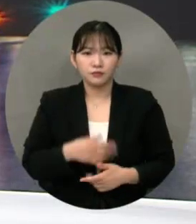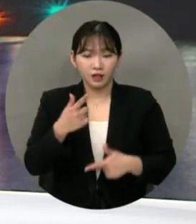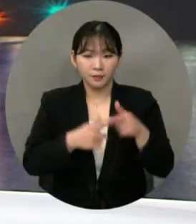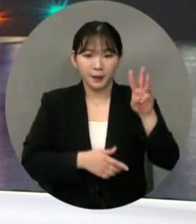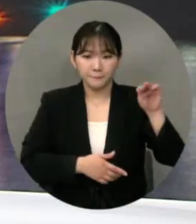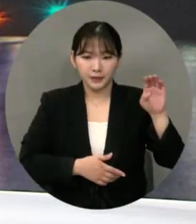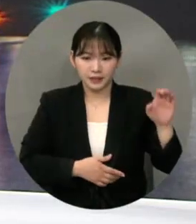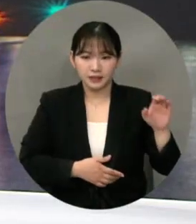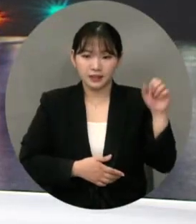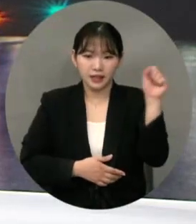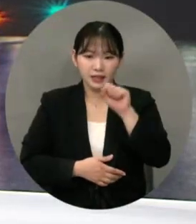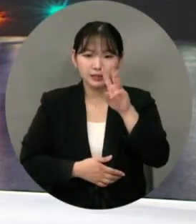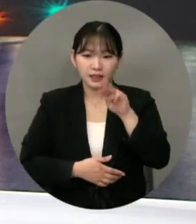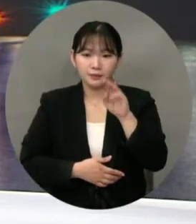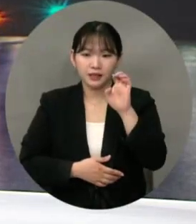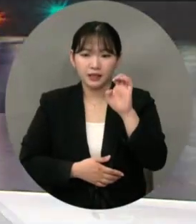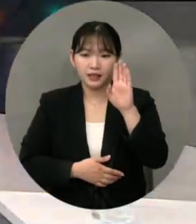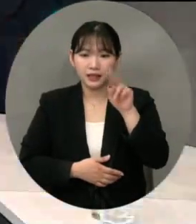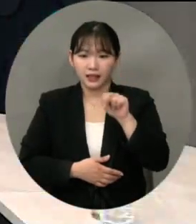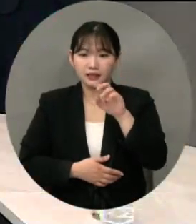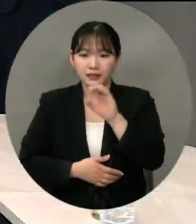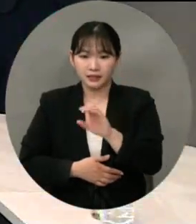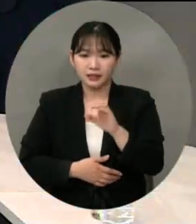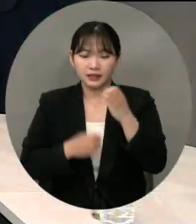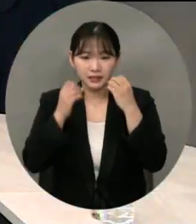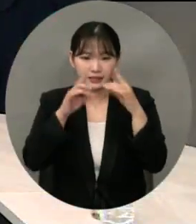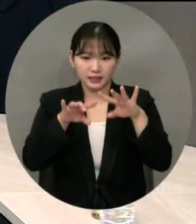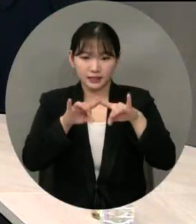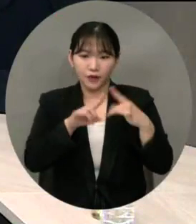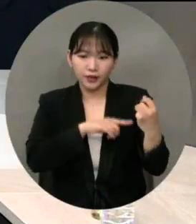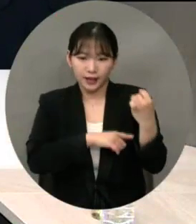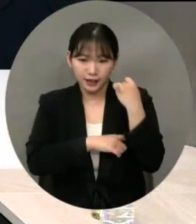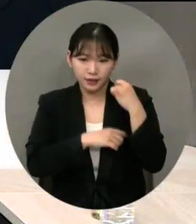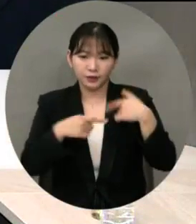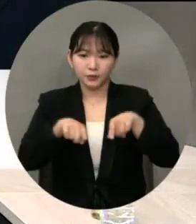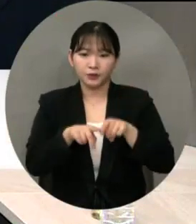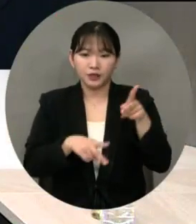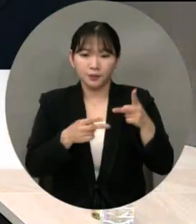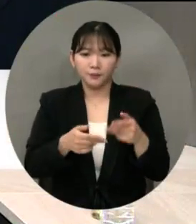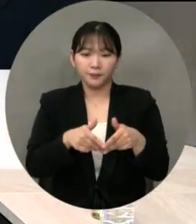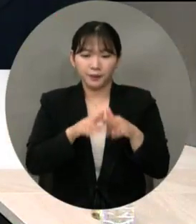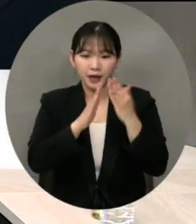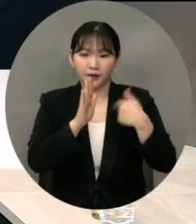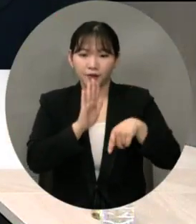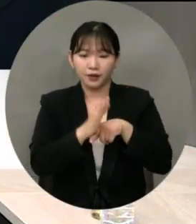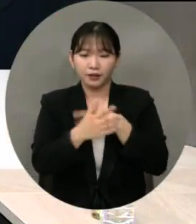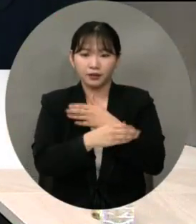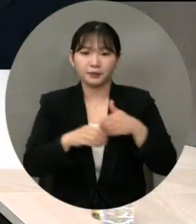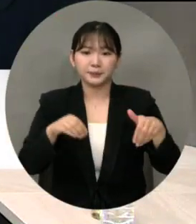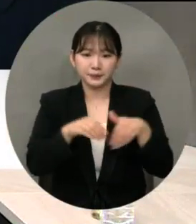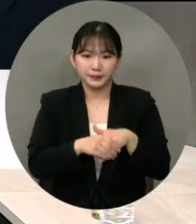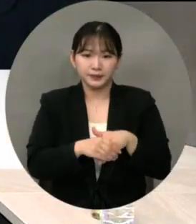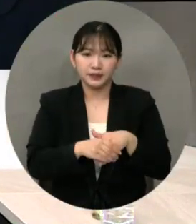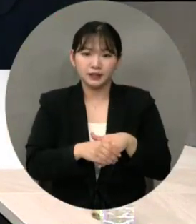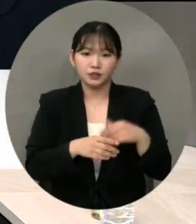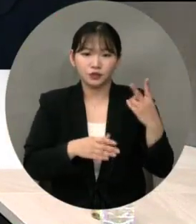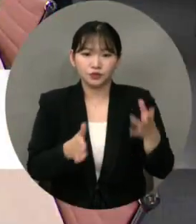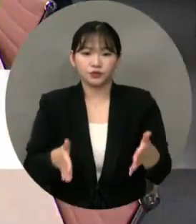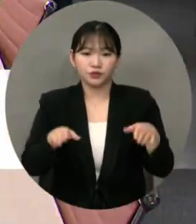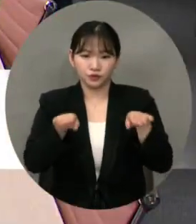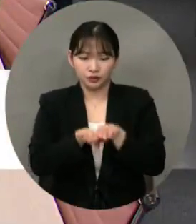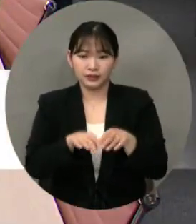목포 MBC와 SM E&C는 신재생 에너지 공동 사업 개발을 위한 업무 협약을 체결했습니다. 두